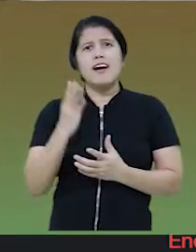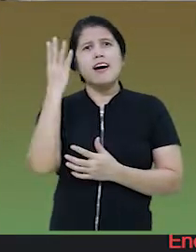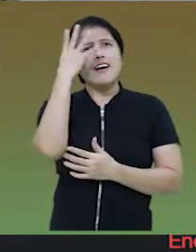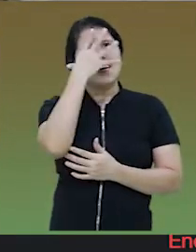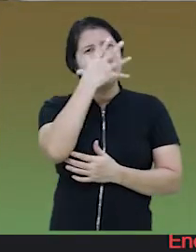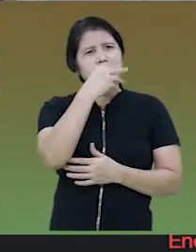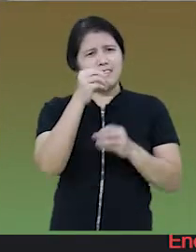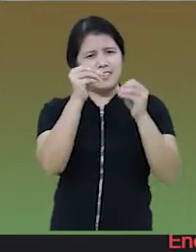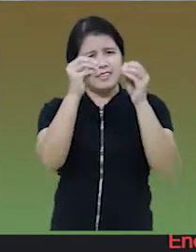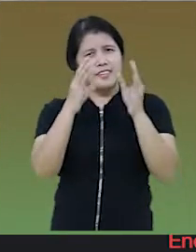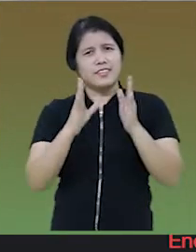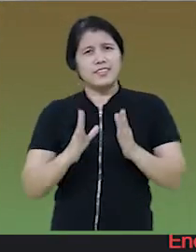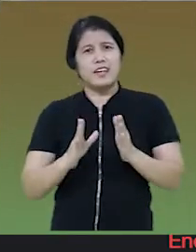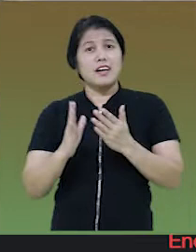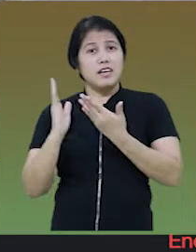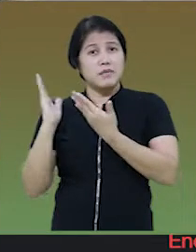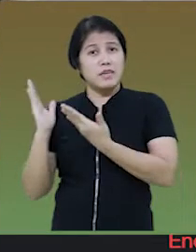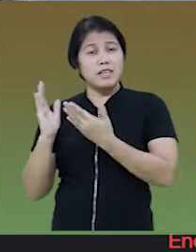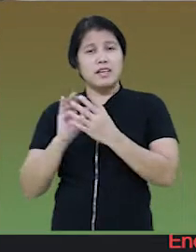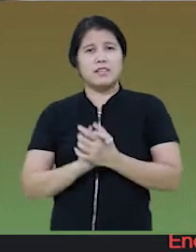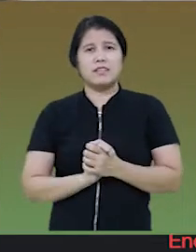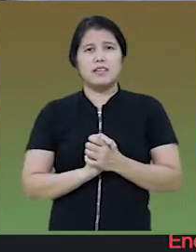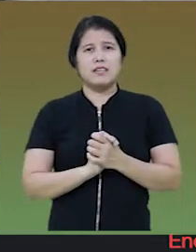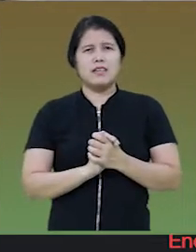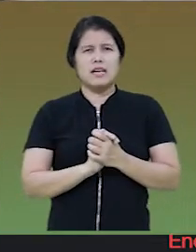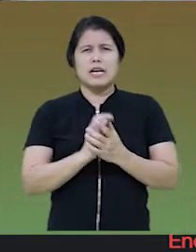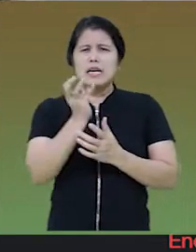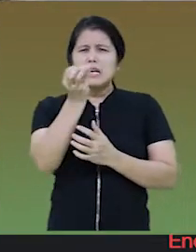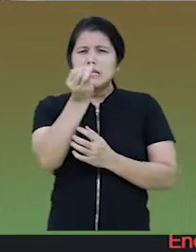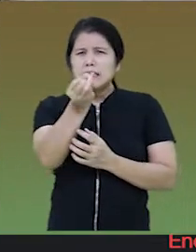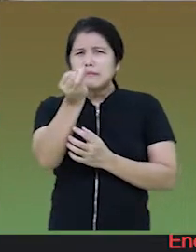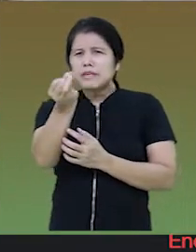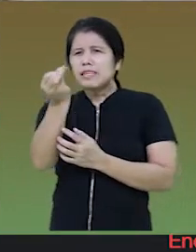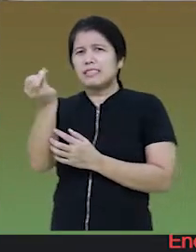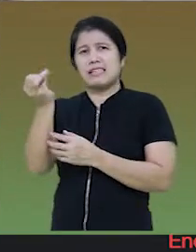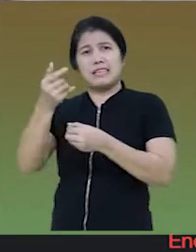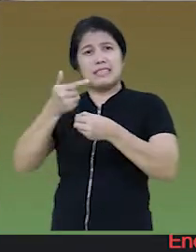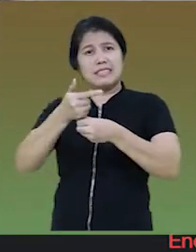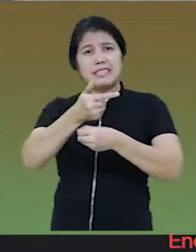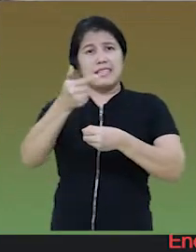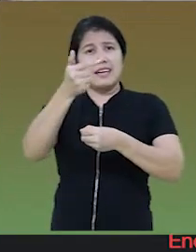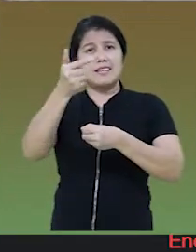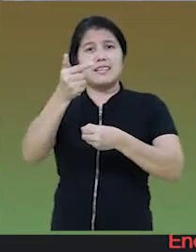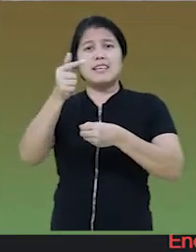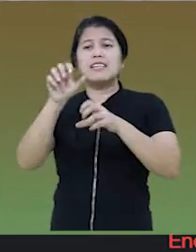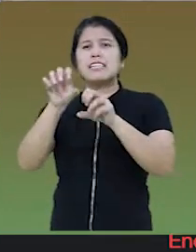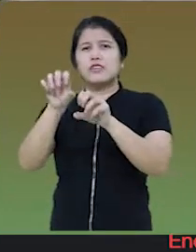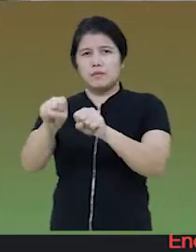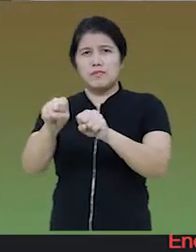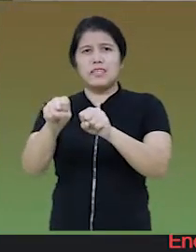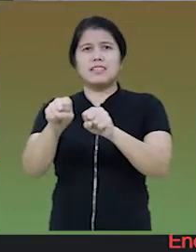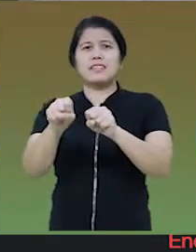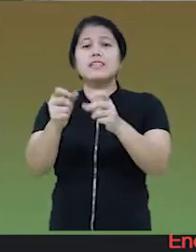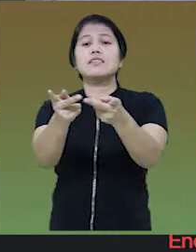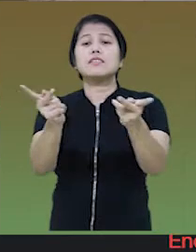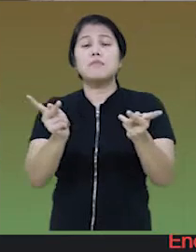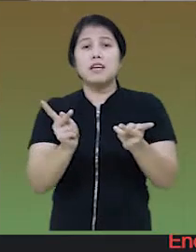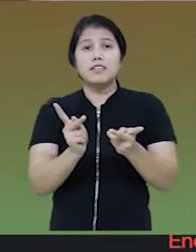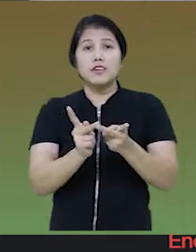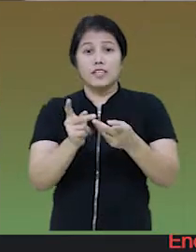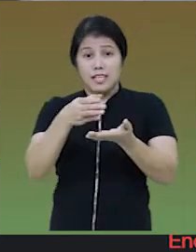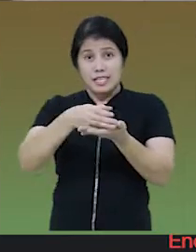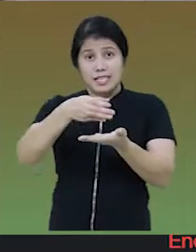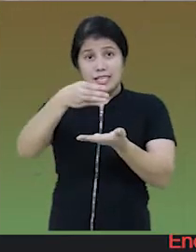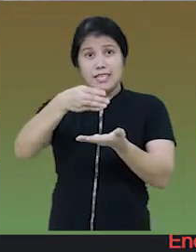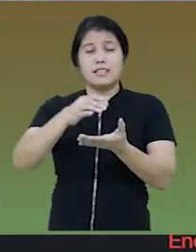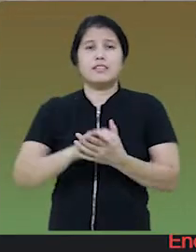Ang ganda po niyan, Teacher. Ang mga iyan ay mga particles ng gas na nag-uokupa ng espasyo ng